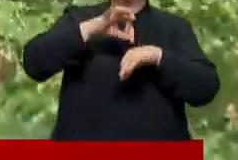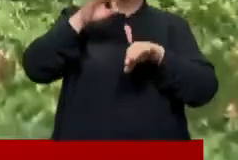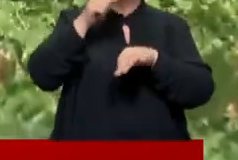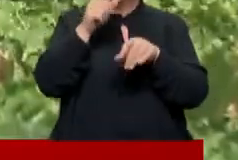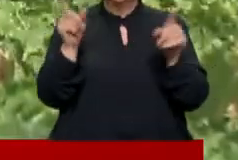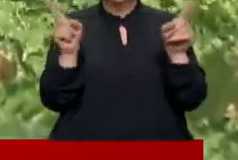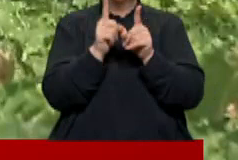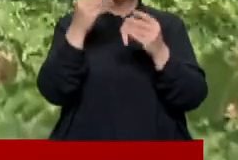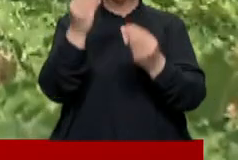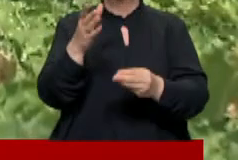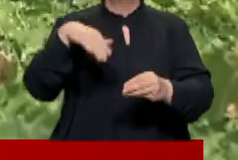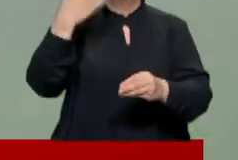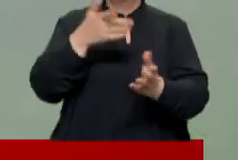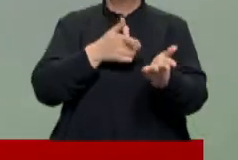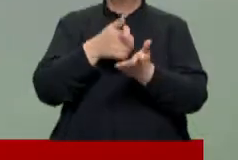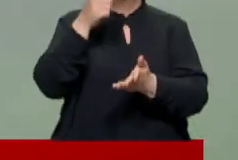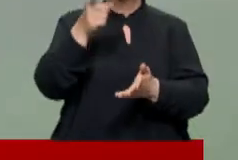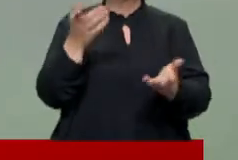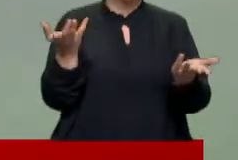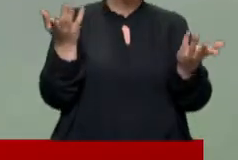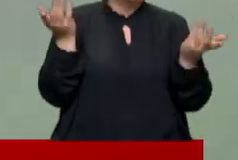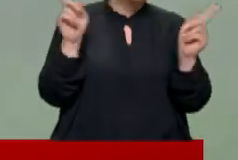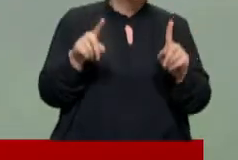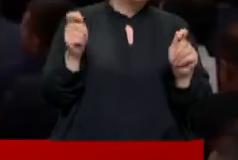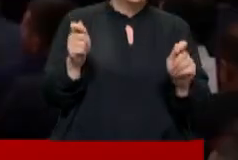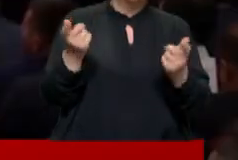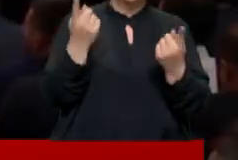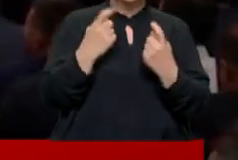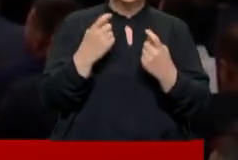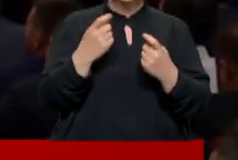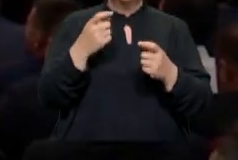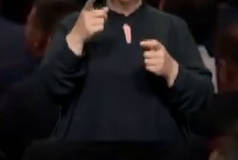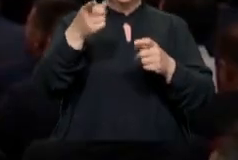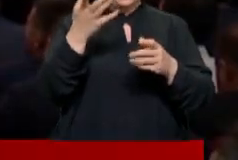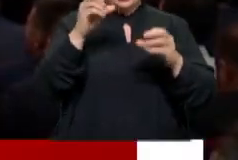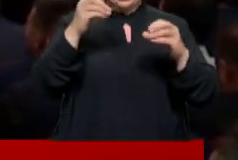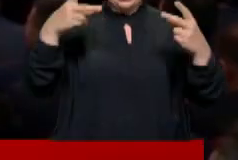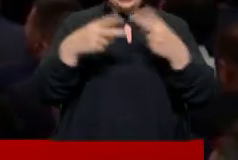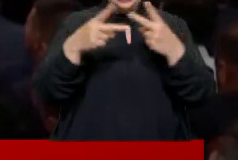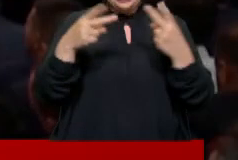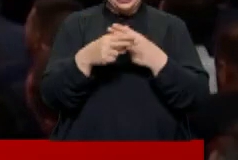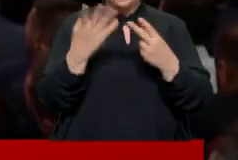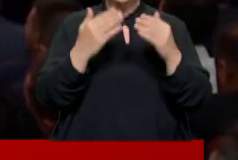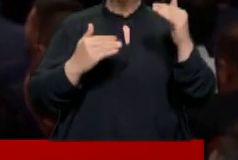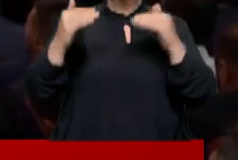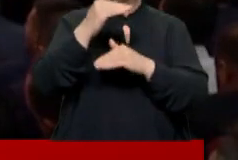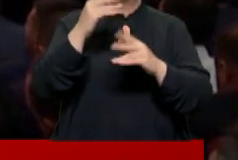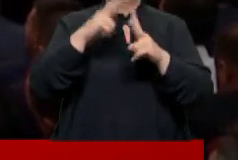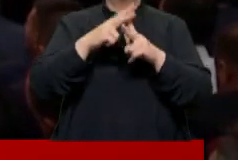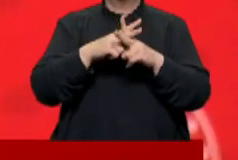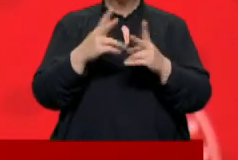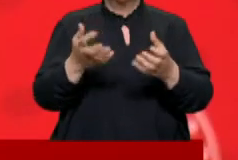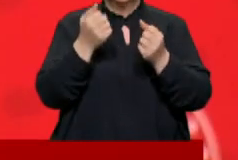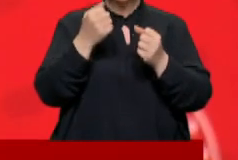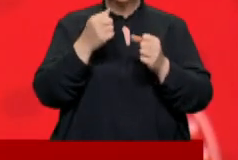sulamayla sınırlandırdı. Sonra da çiftçiye ne yapalım başka diye sordu. GES'e girerek elektrik kesintilerinden ve yüksek faturalardan